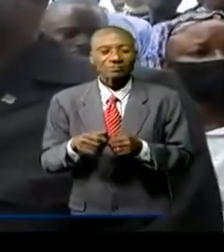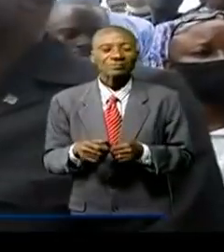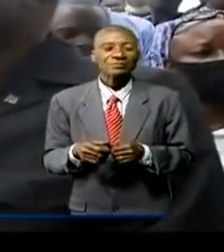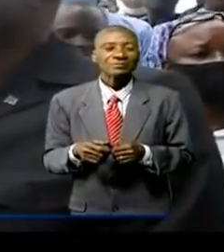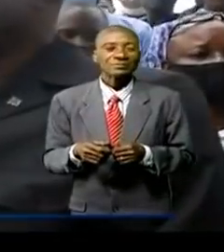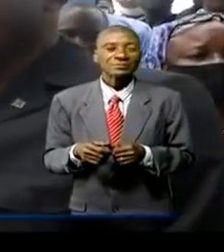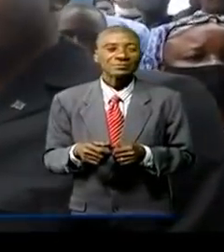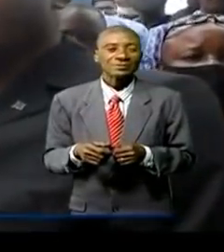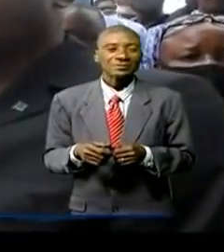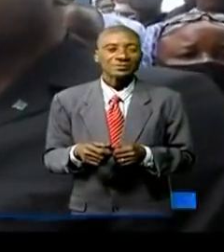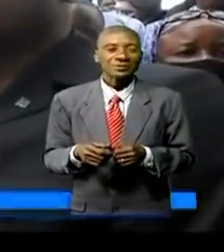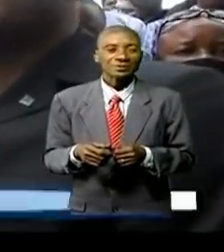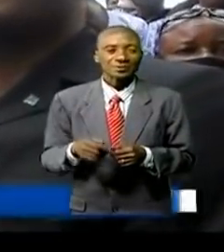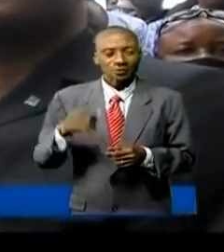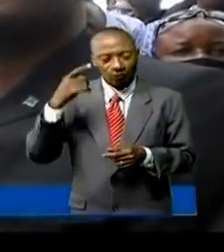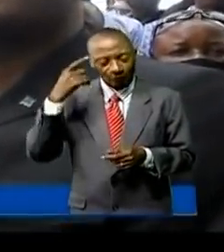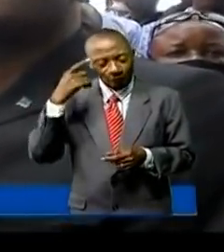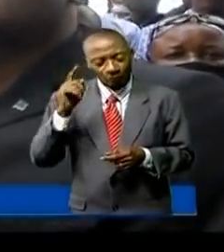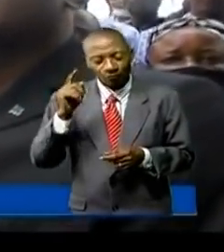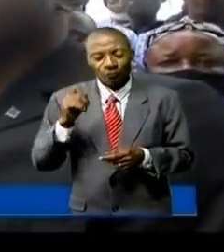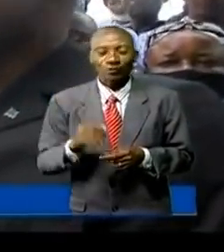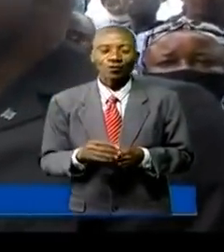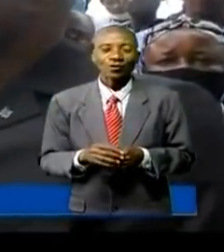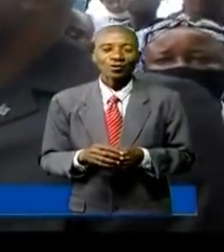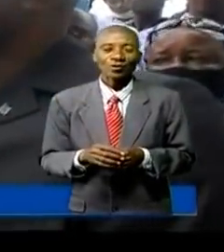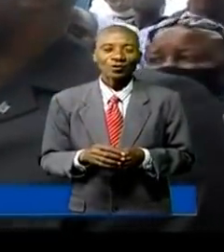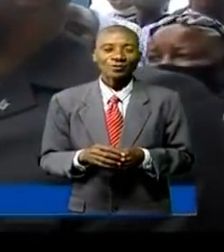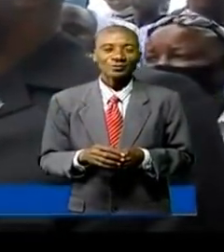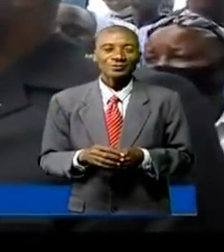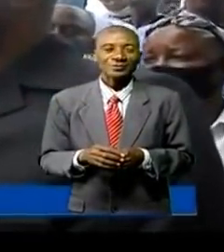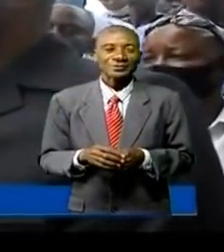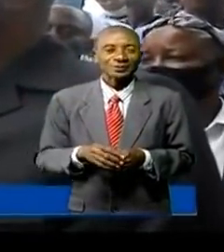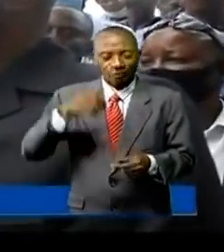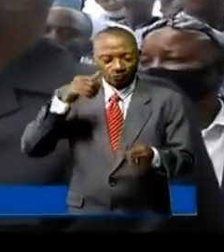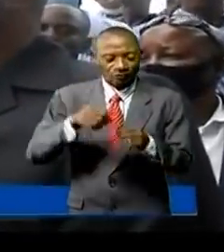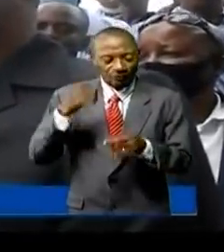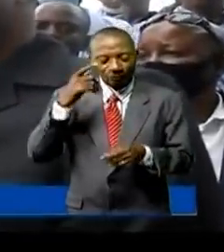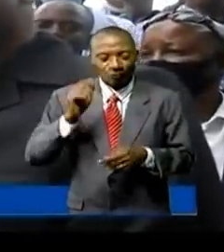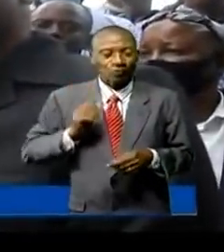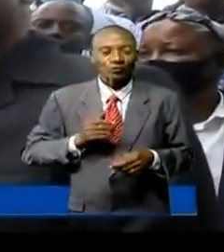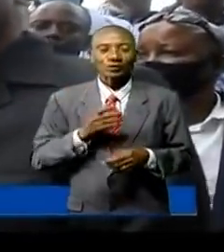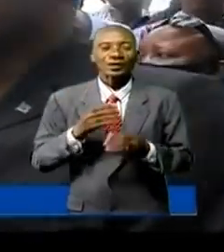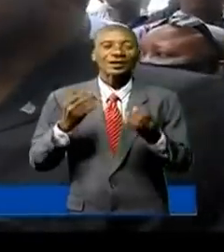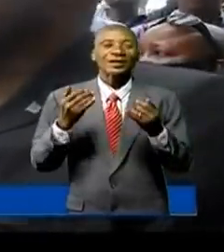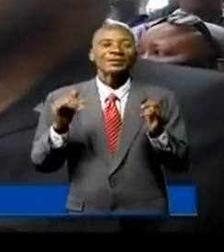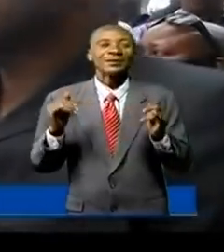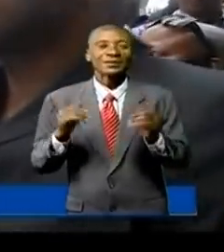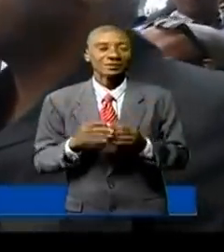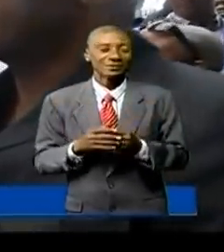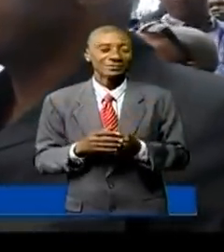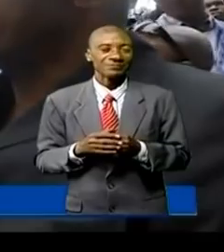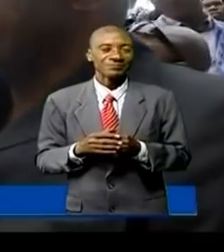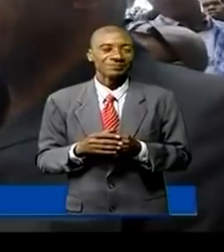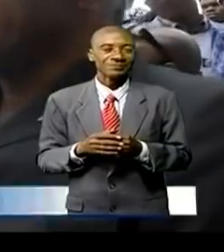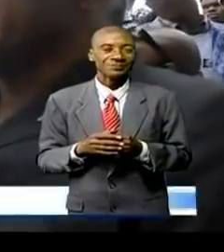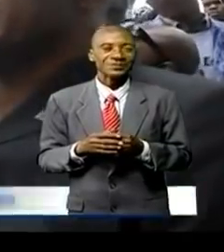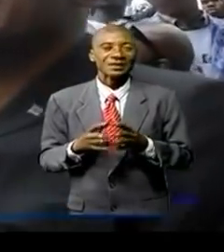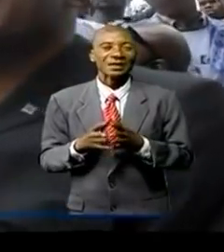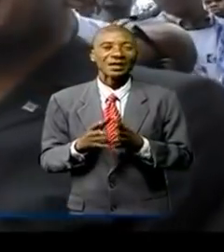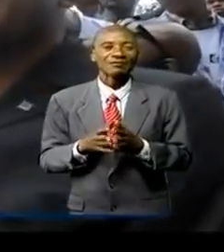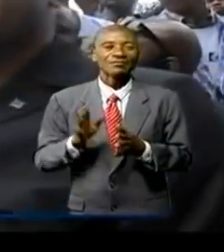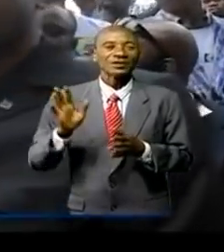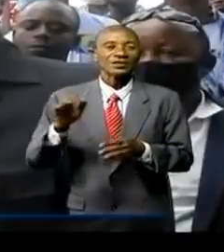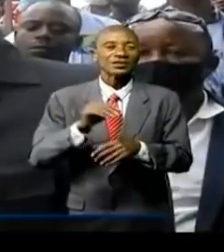de la résurrection. C'est ainsi que les Pouna, dans sa coutume, nous avions décrété à ce